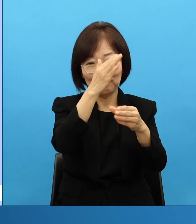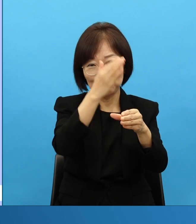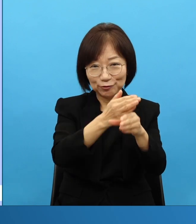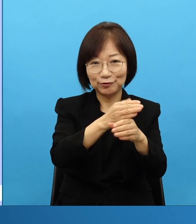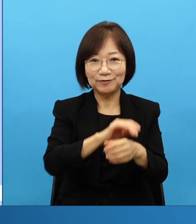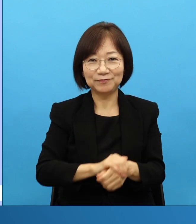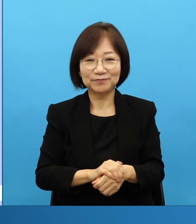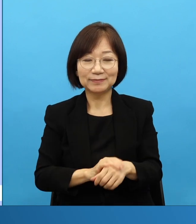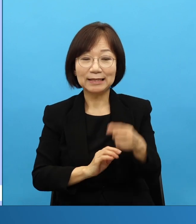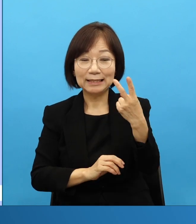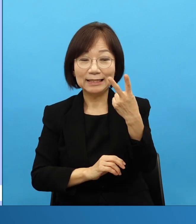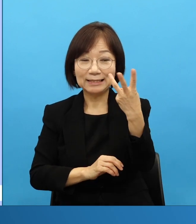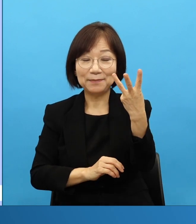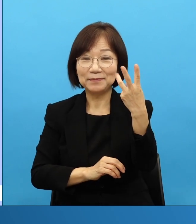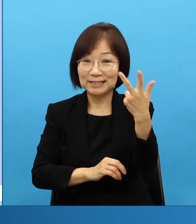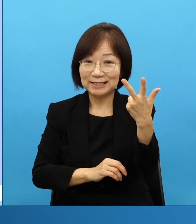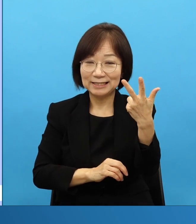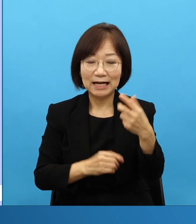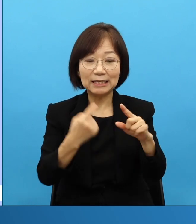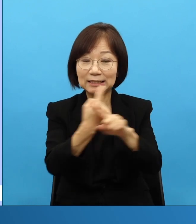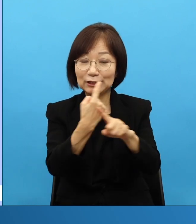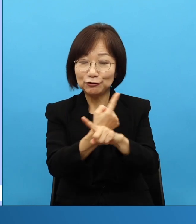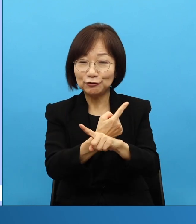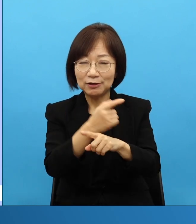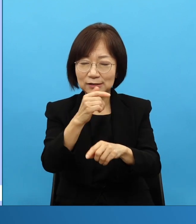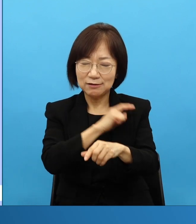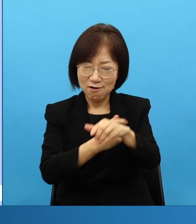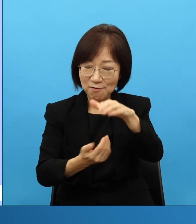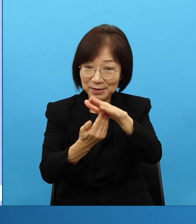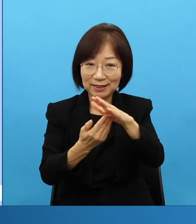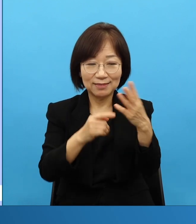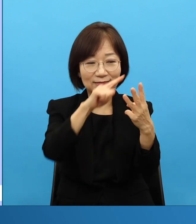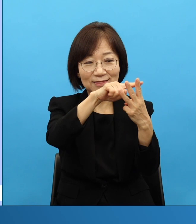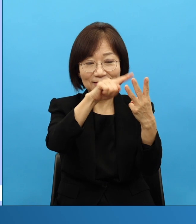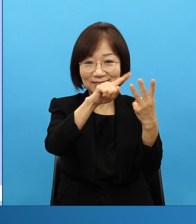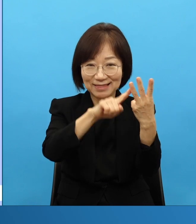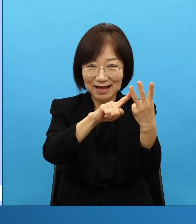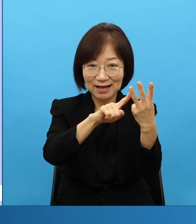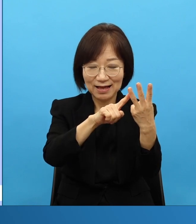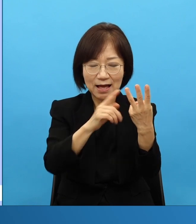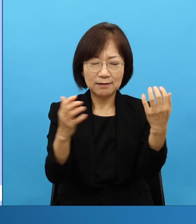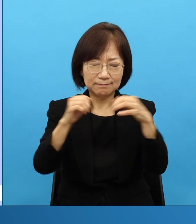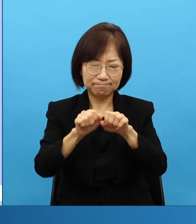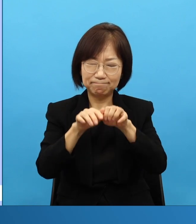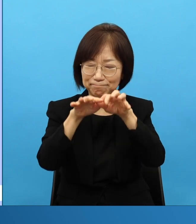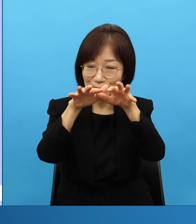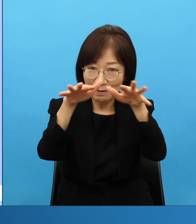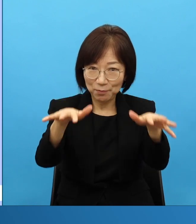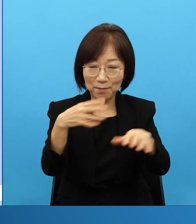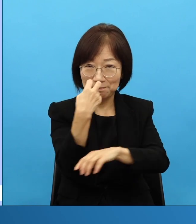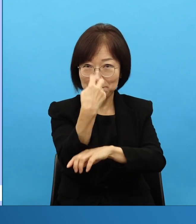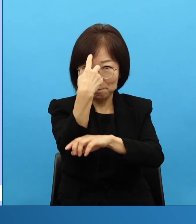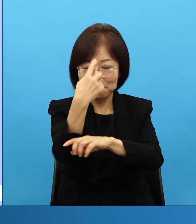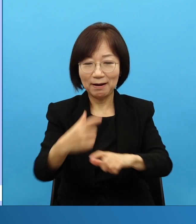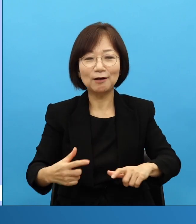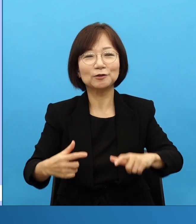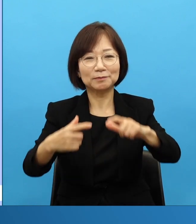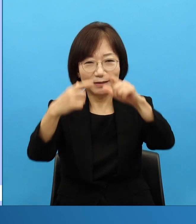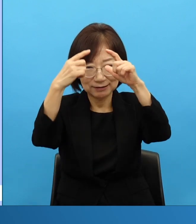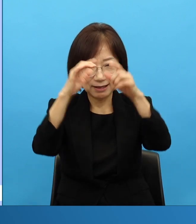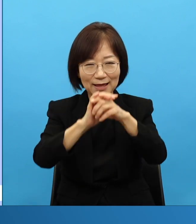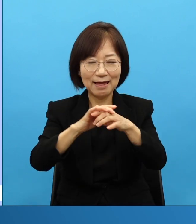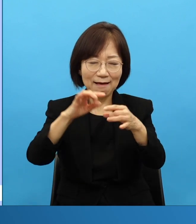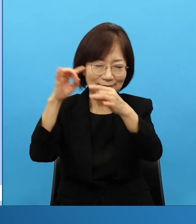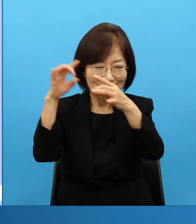237, 치유, 서밋의 플랫폼, 파수망대, 안테나가 되도록 기도하고 있어. 우리 힘으로는